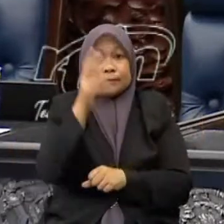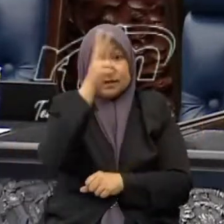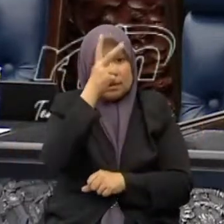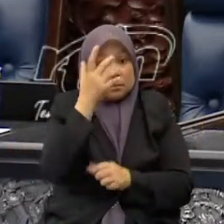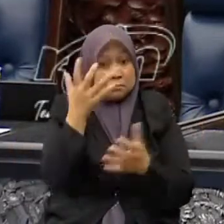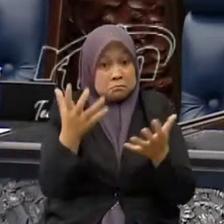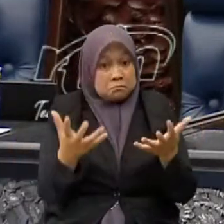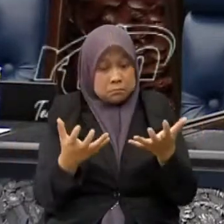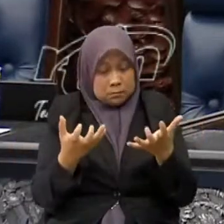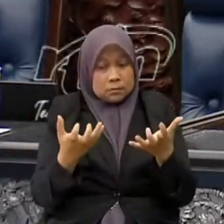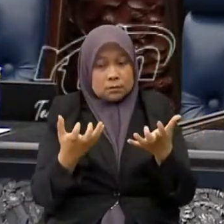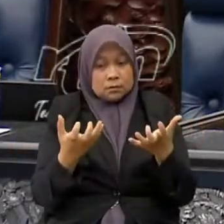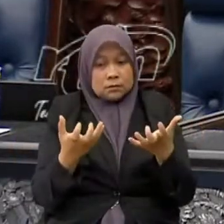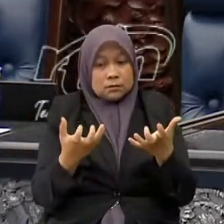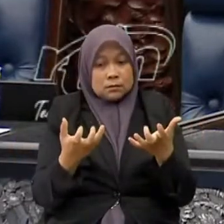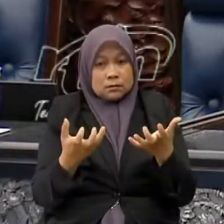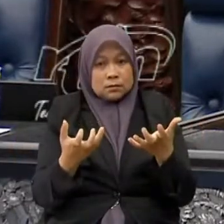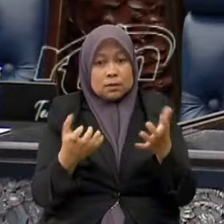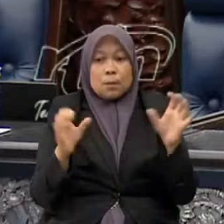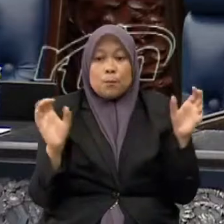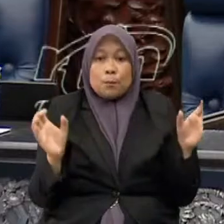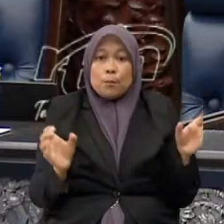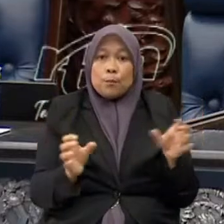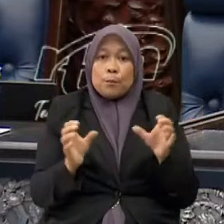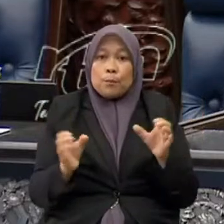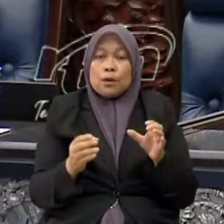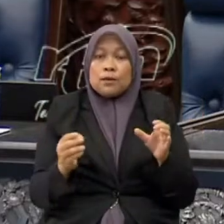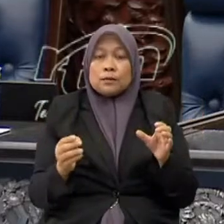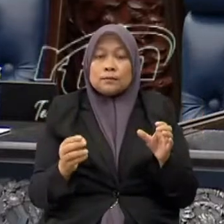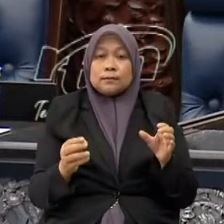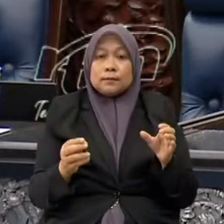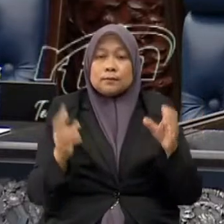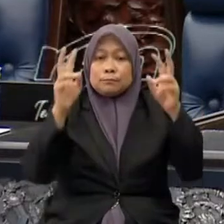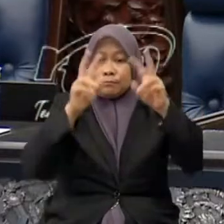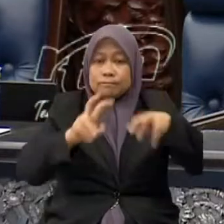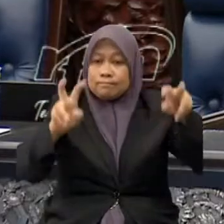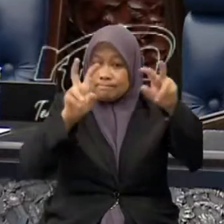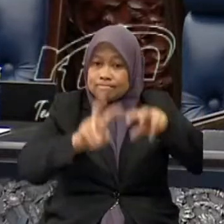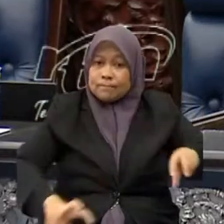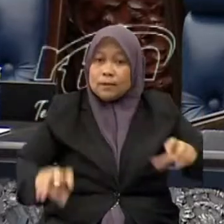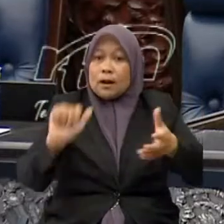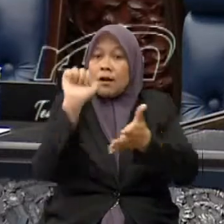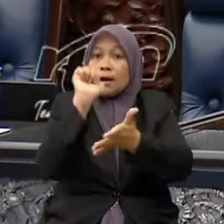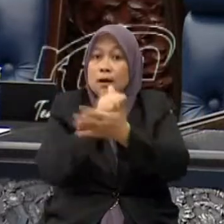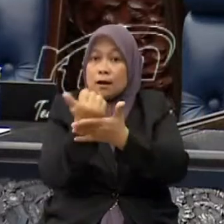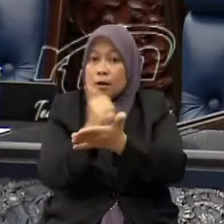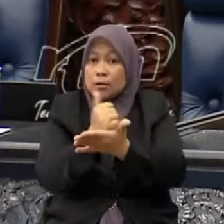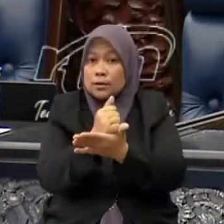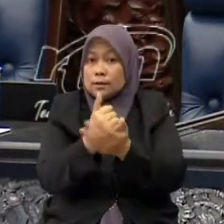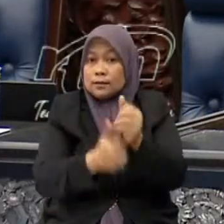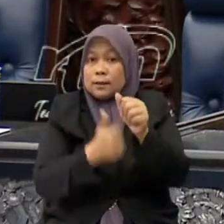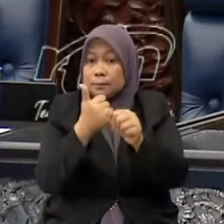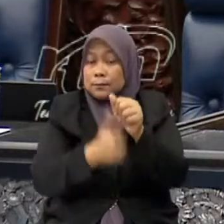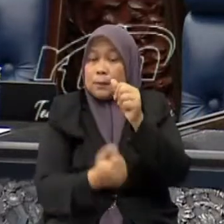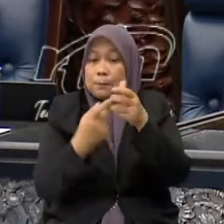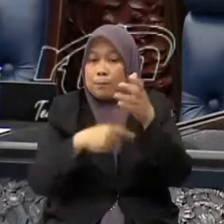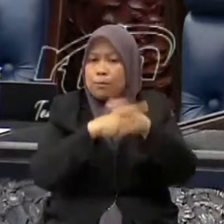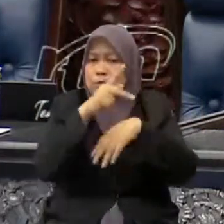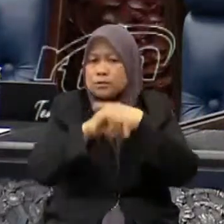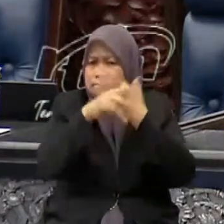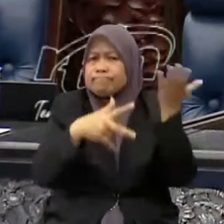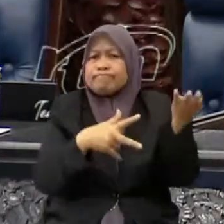berhasrat supaya melakukan forensik Odik terhadap setiap projek gajah putih